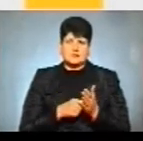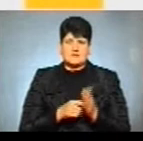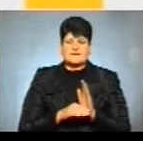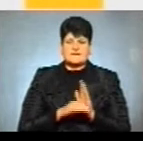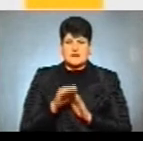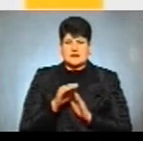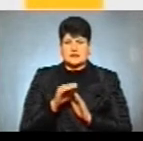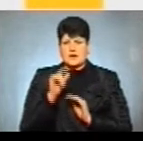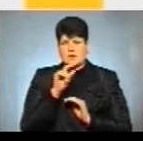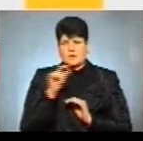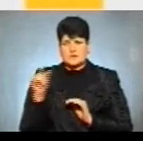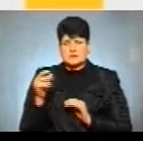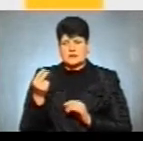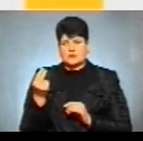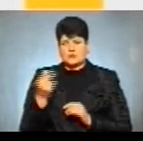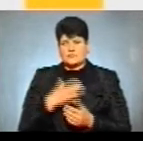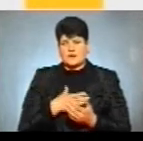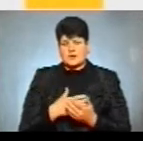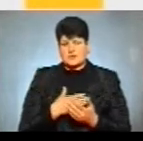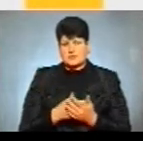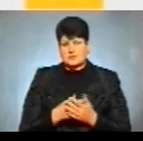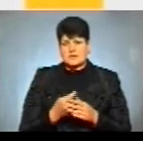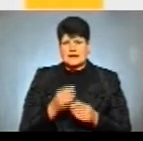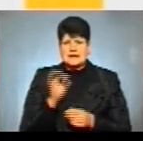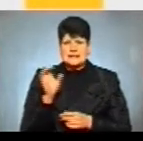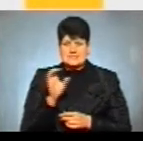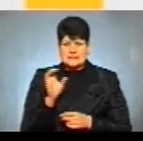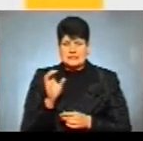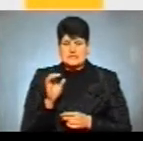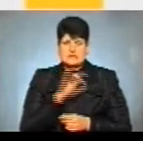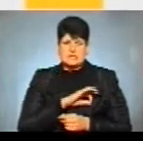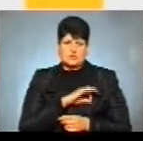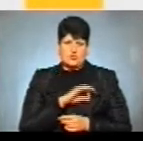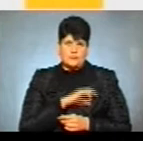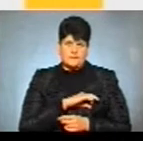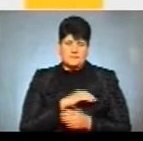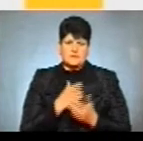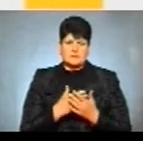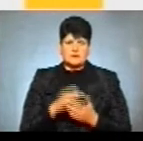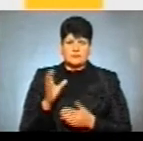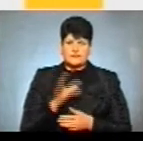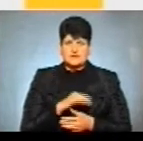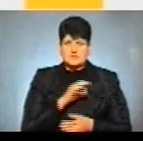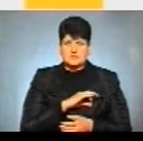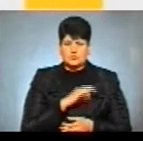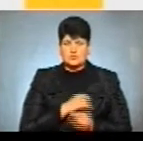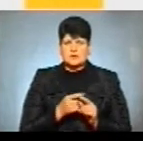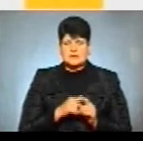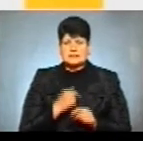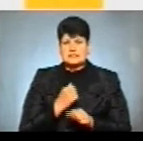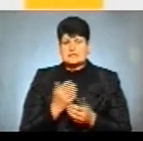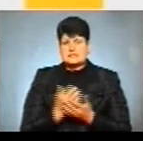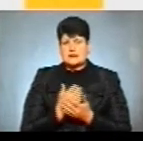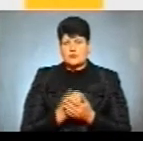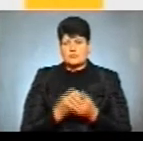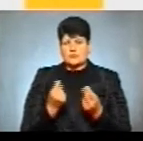Верхня колонка червоним – це грошові активи, синім – це доходи. Майже всі доходи – це зароблені